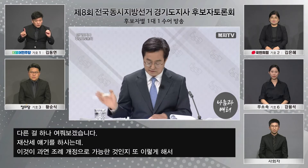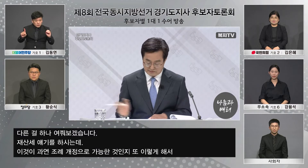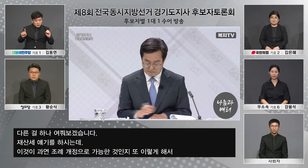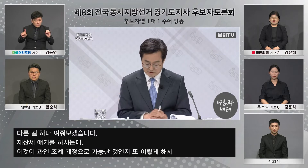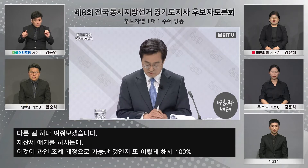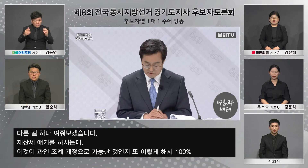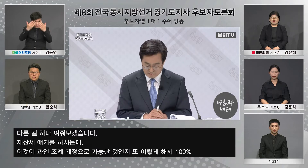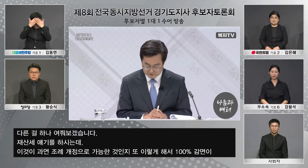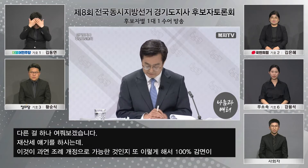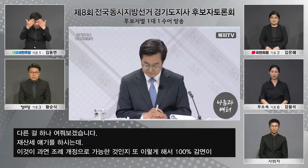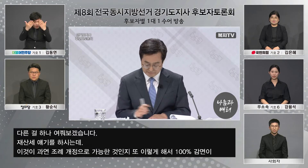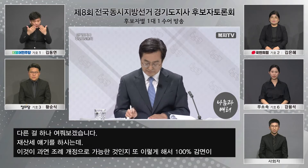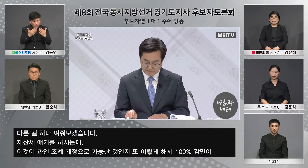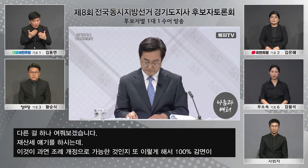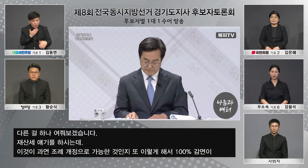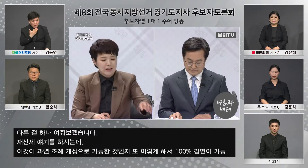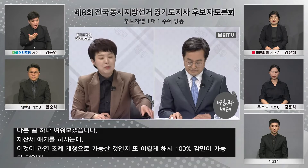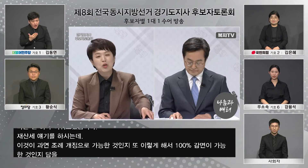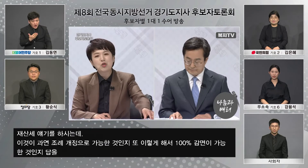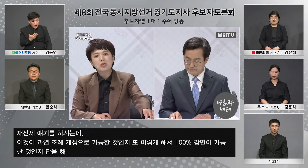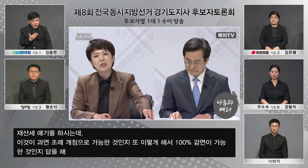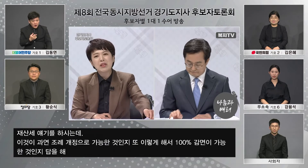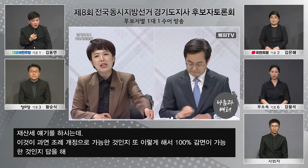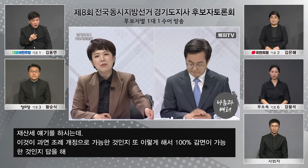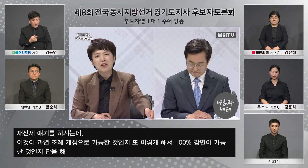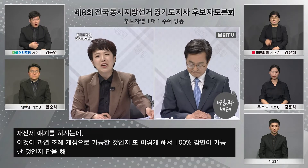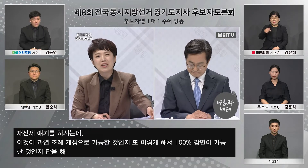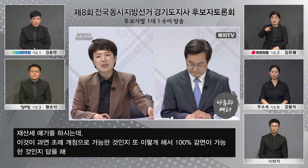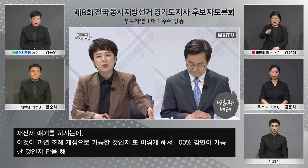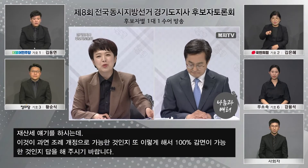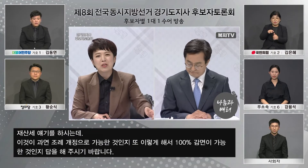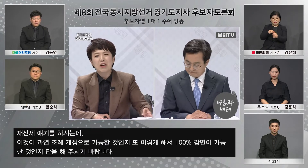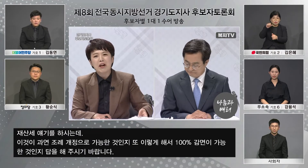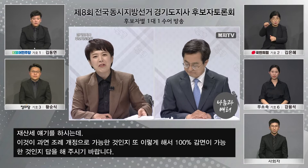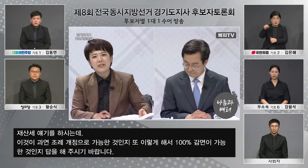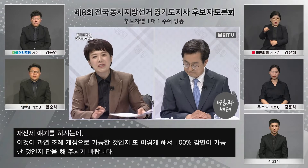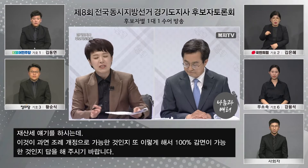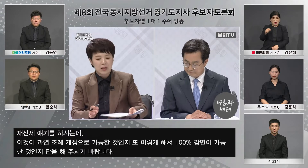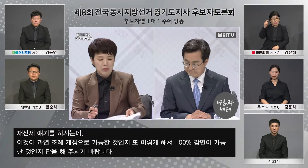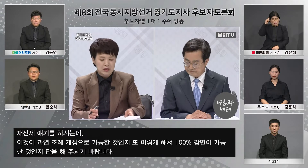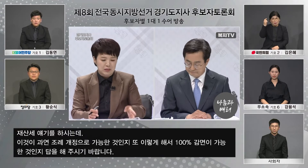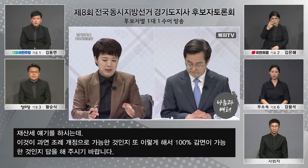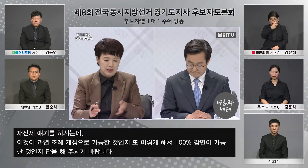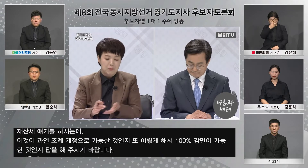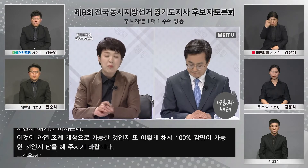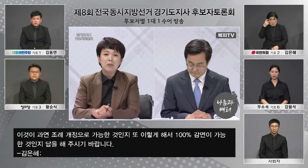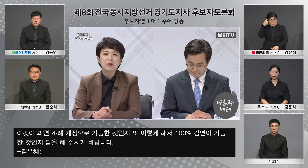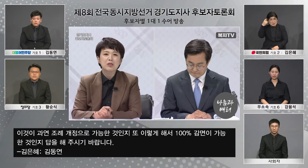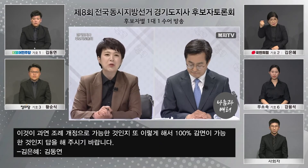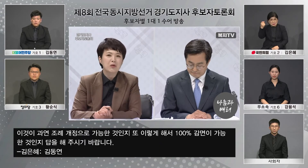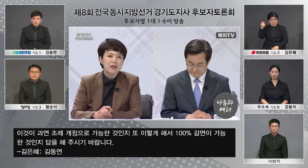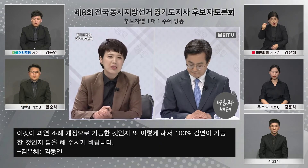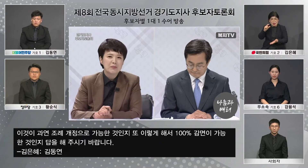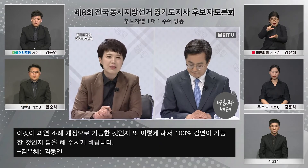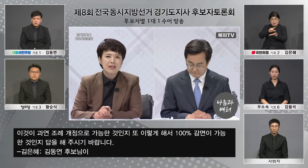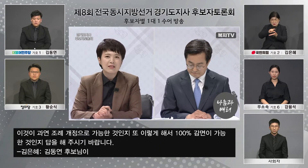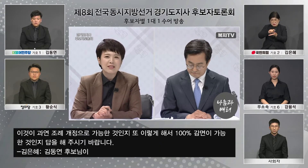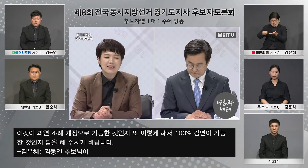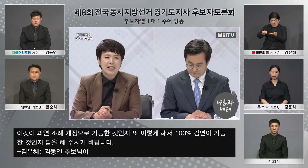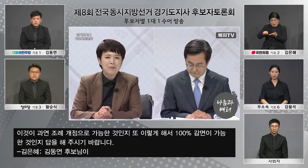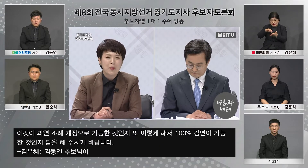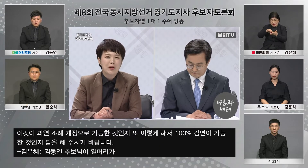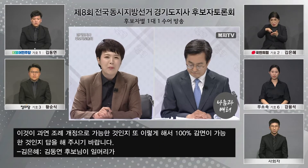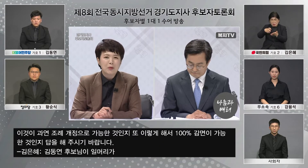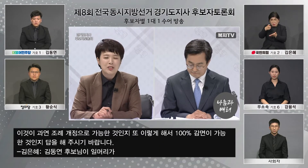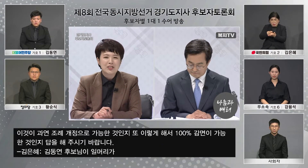것인지 답을 해주시기 바랍니다. 김동연 후보님이 일머리가 있는 부총리라고 알고 계셨는데 왜 지방세법만 보시고 지방세